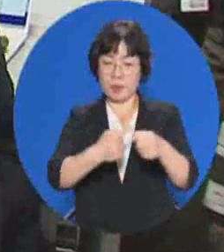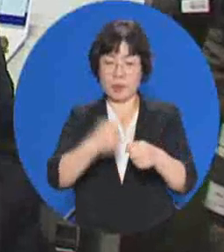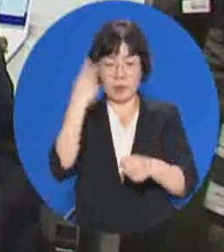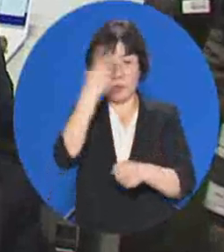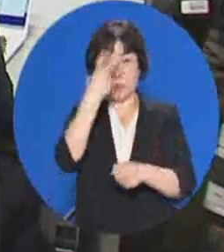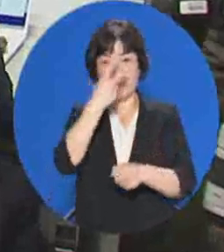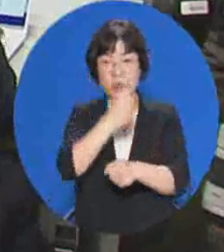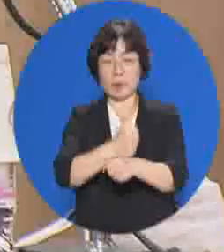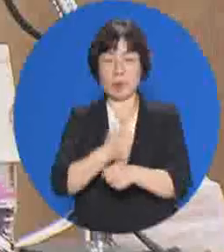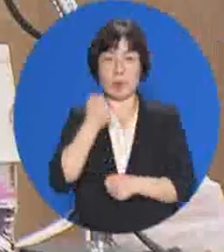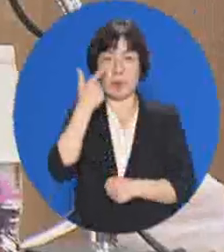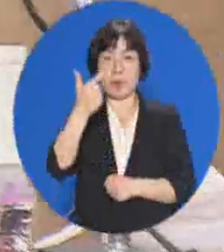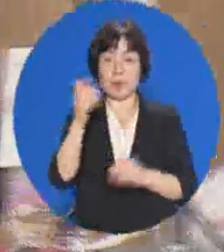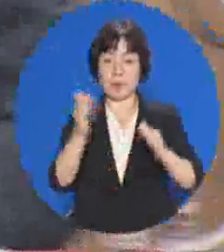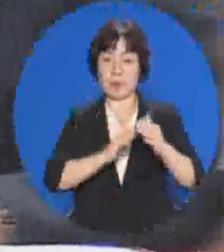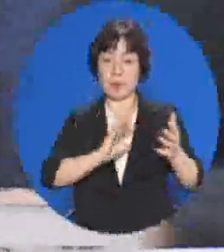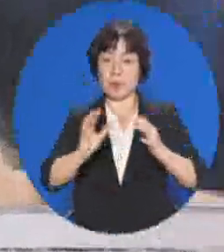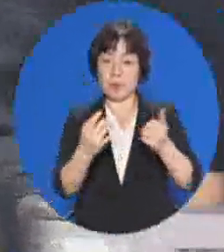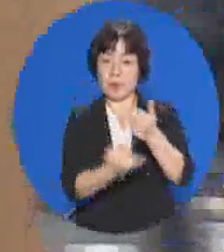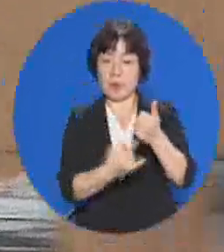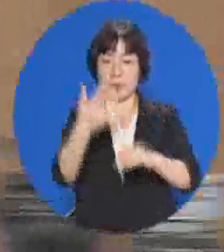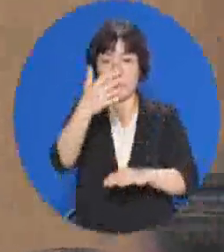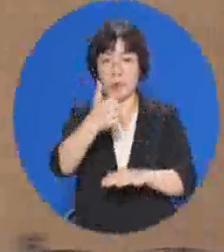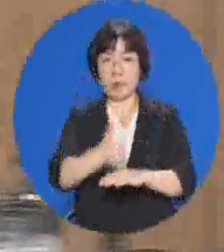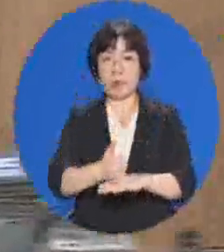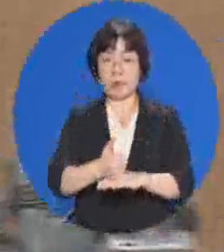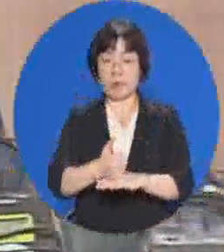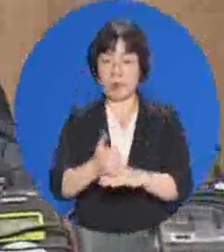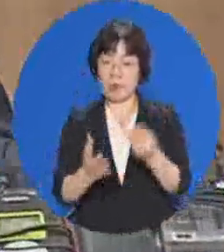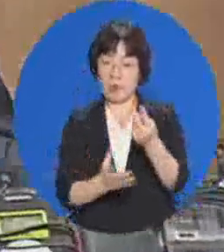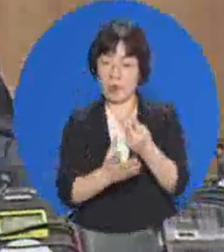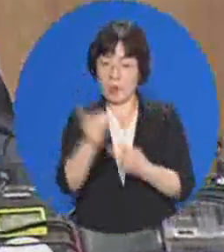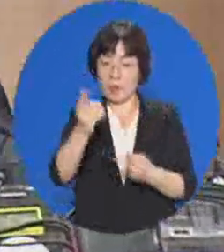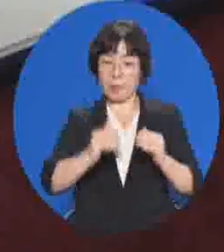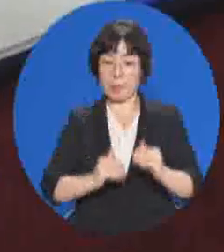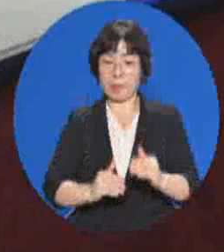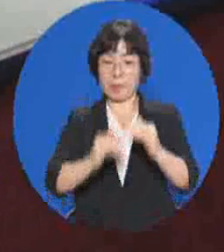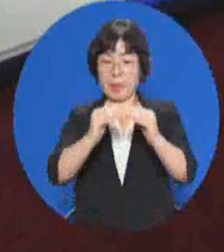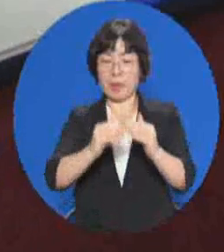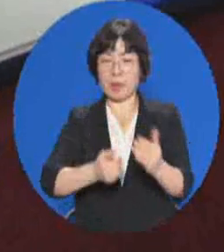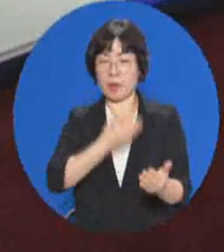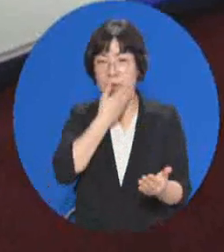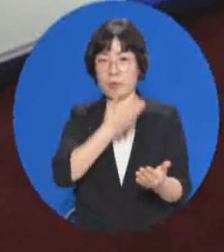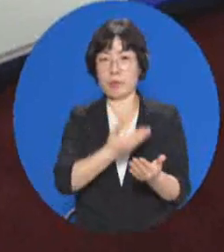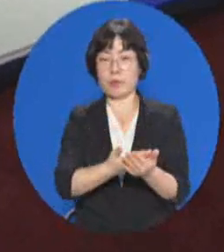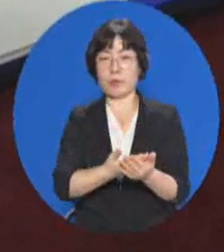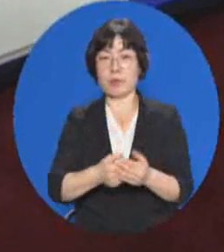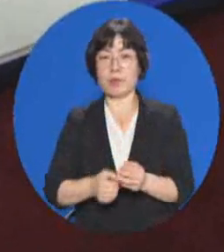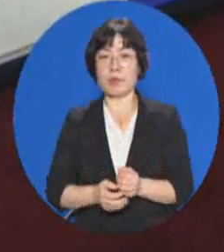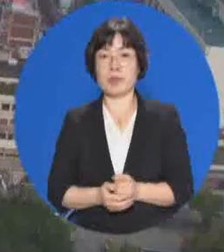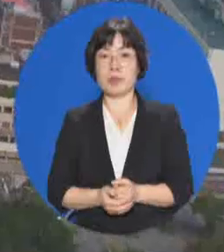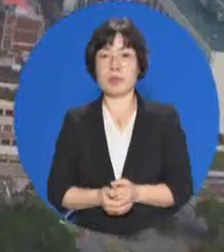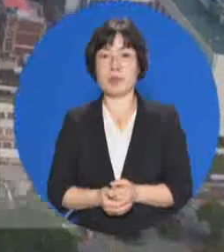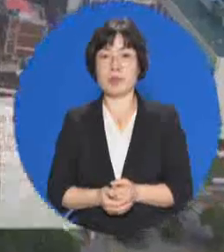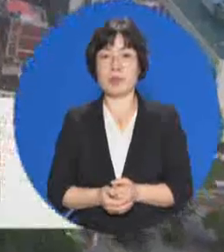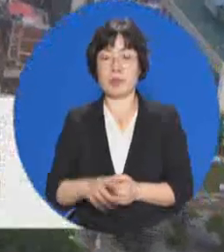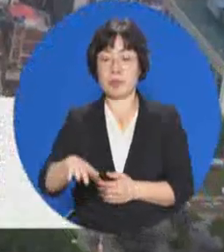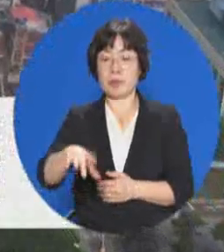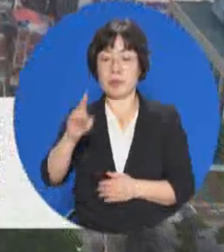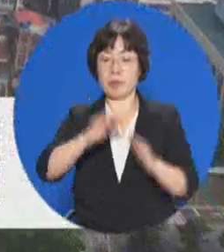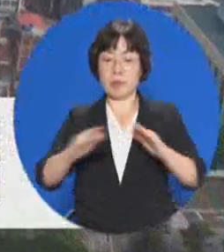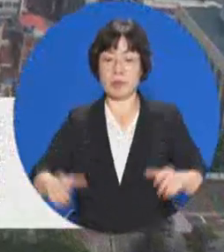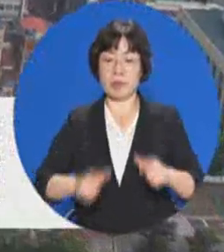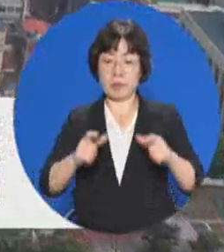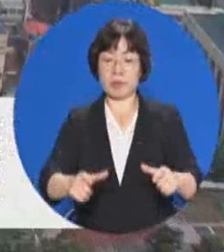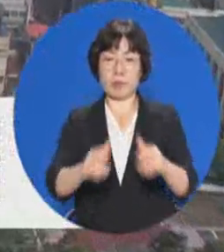영역과 6개월의 공론화위원회의 운영을 통해 통합 논의를 진행하는 것을 핵심으로 하고 있습니다. 일단 전남